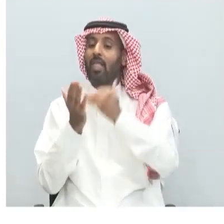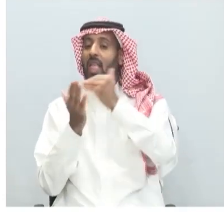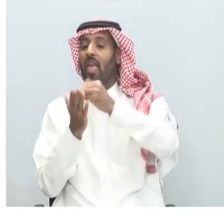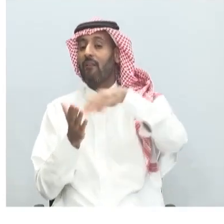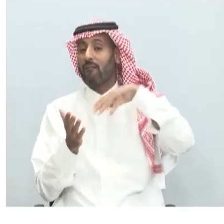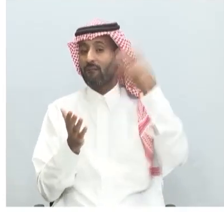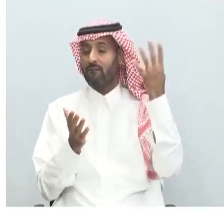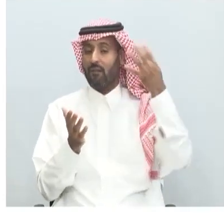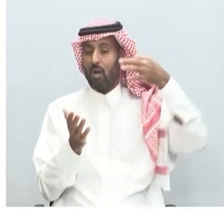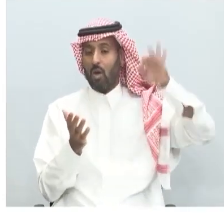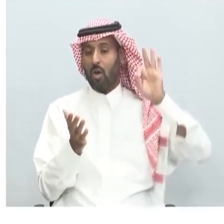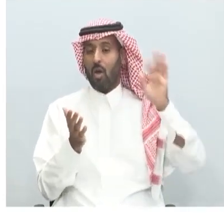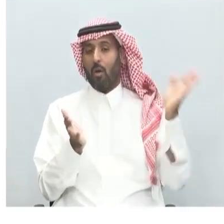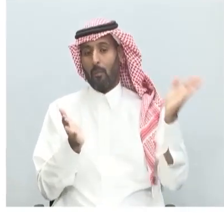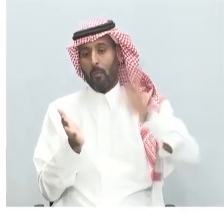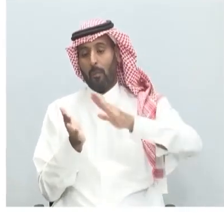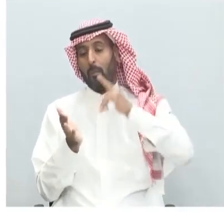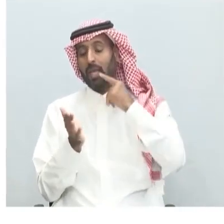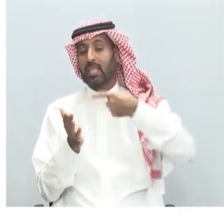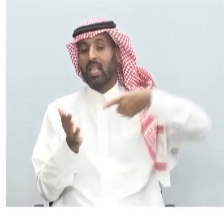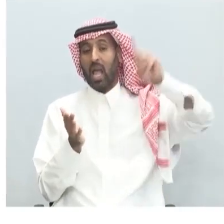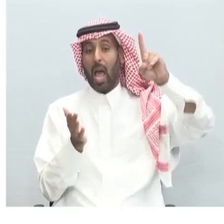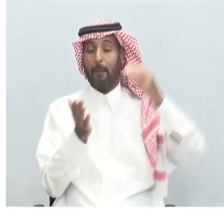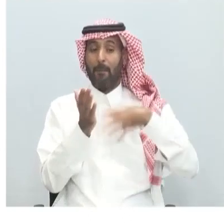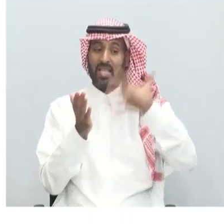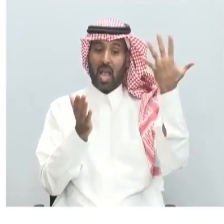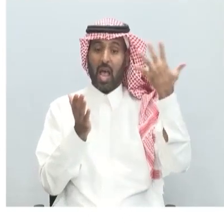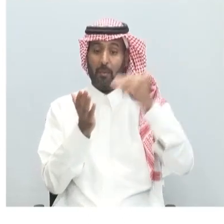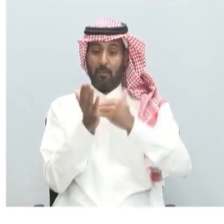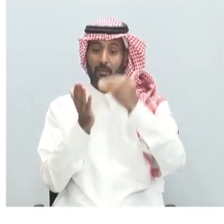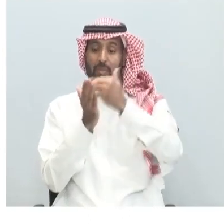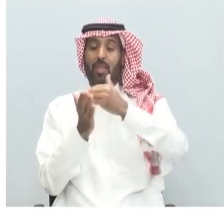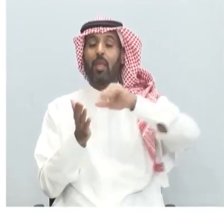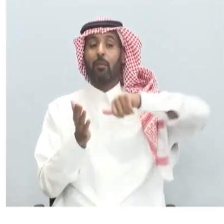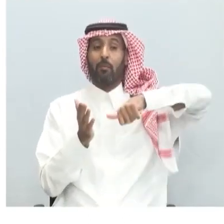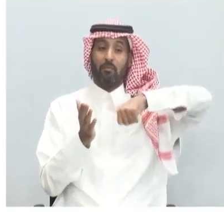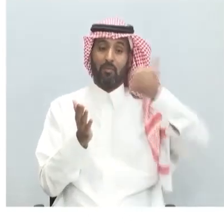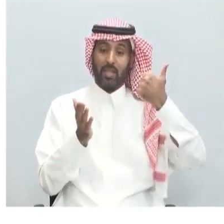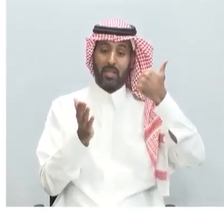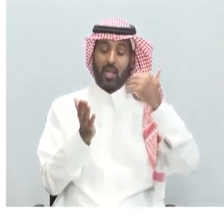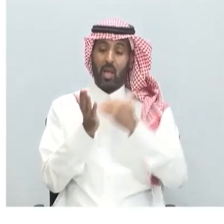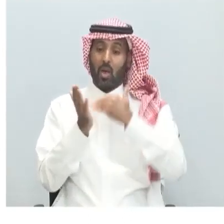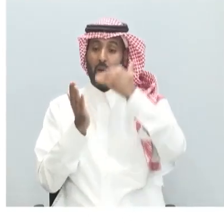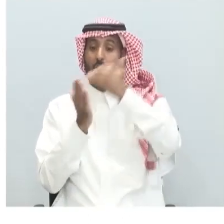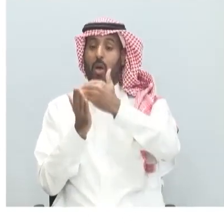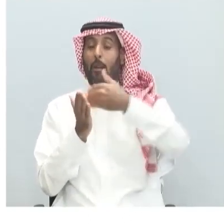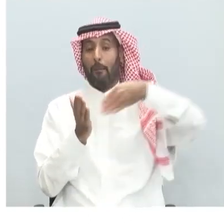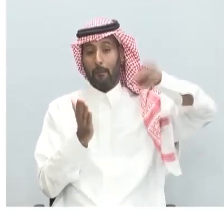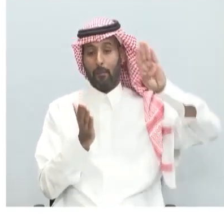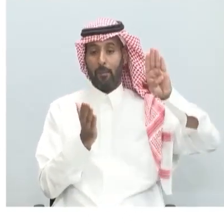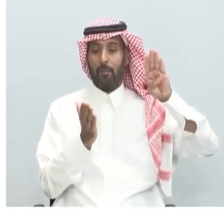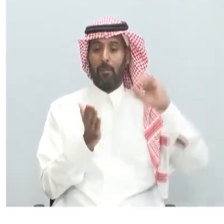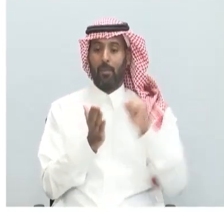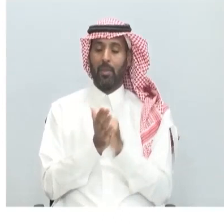ثم المستوى الخامس من الدي ثم نكمل المستوى السادس من b